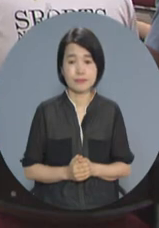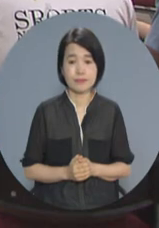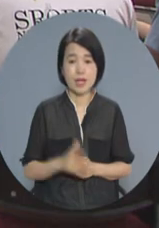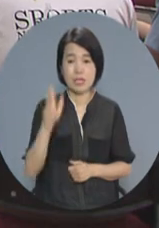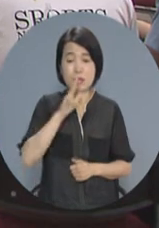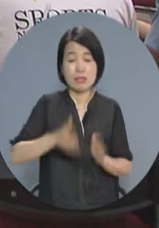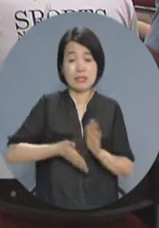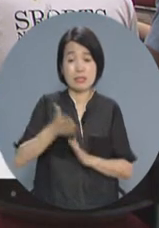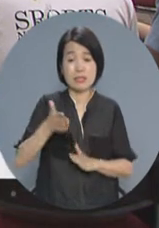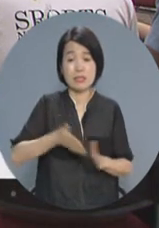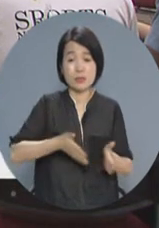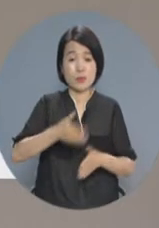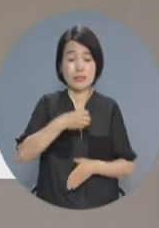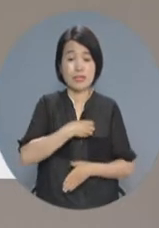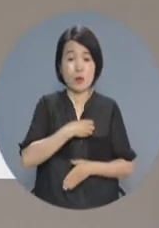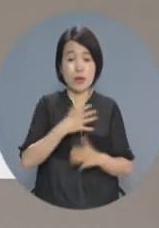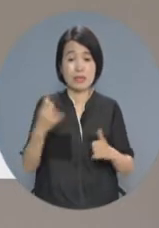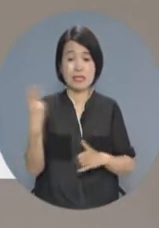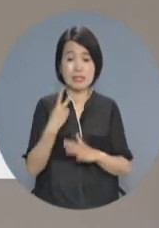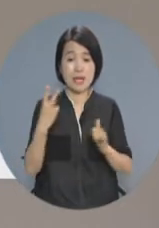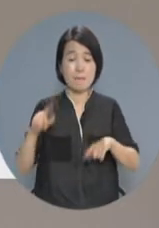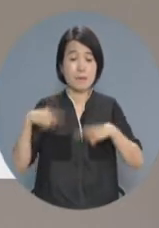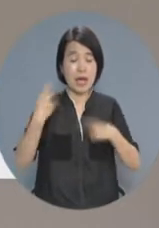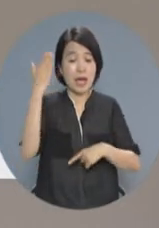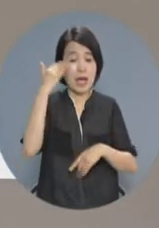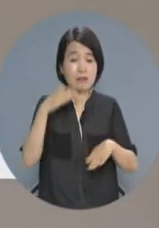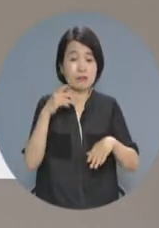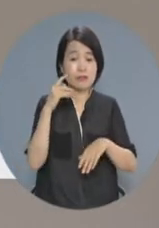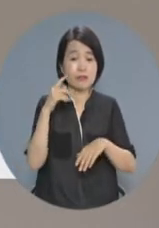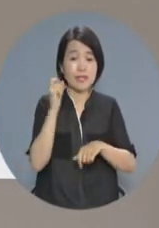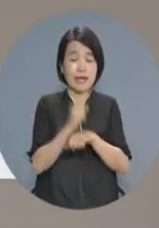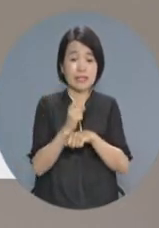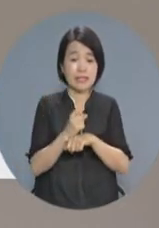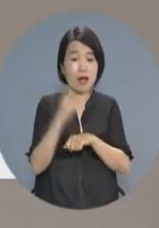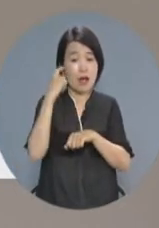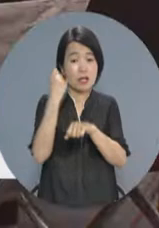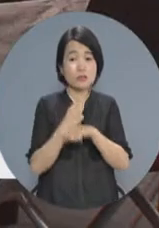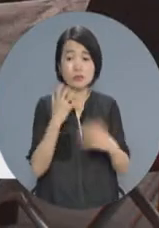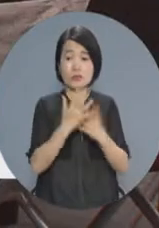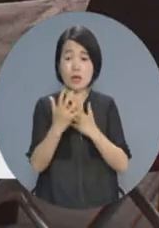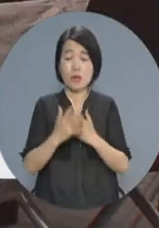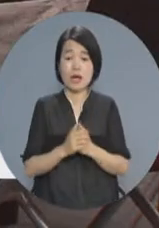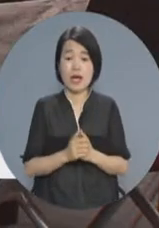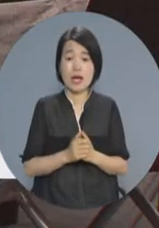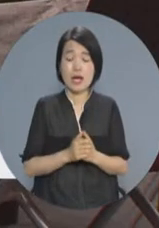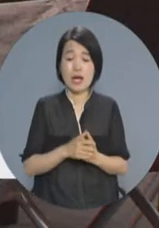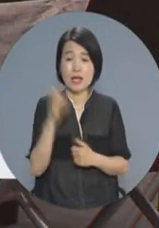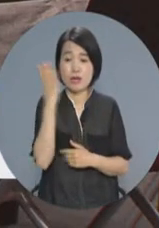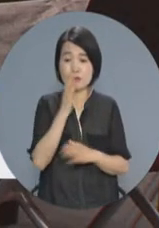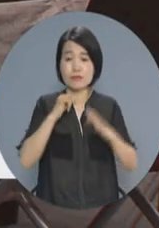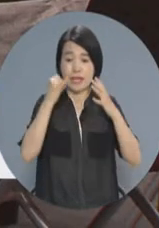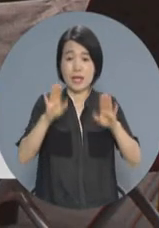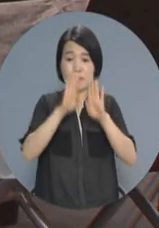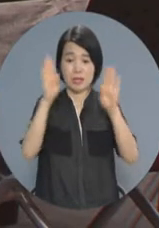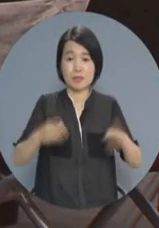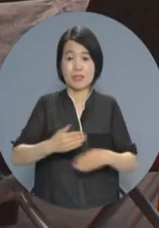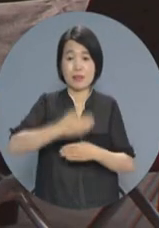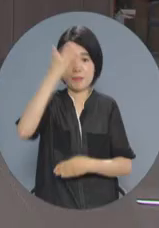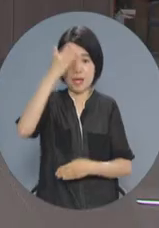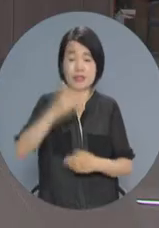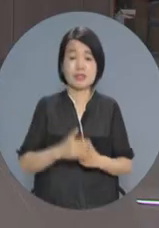전국 시도지사와 회원 등 2천여 명이 참가하는 한국행정학회 학술대회가 여수엑스포 컨벤션 센터에서